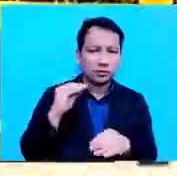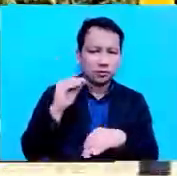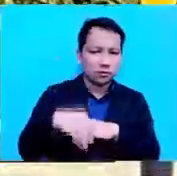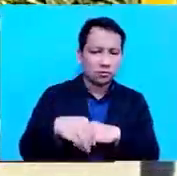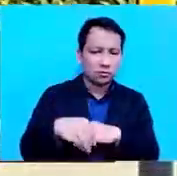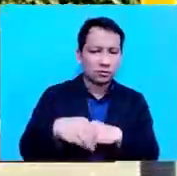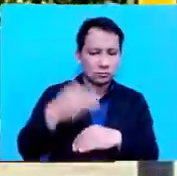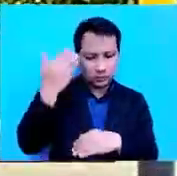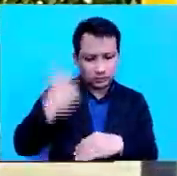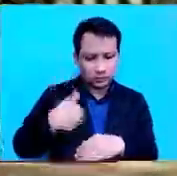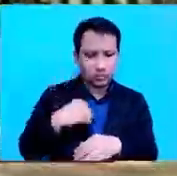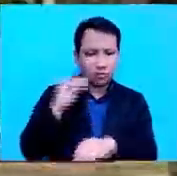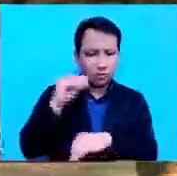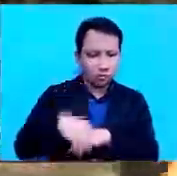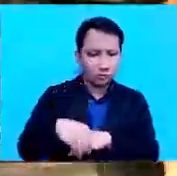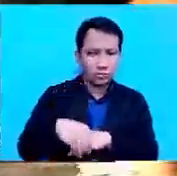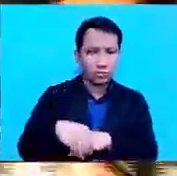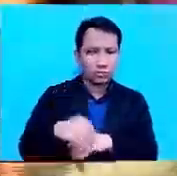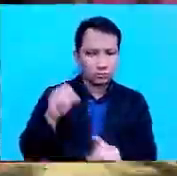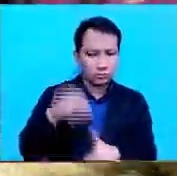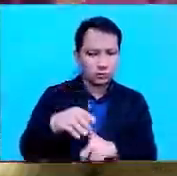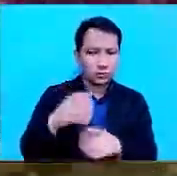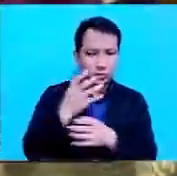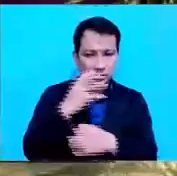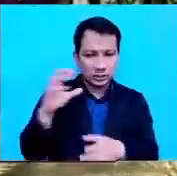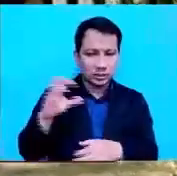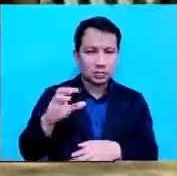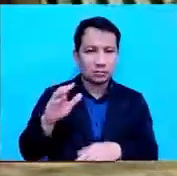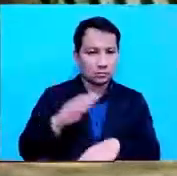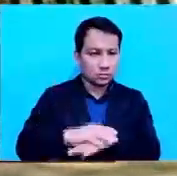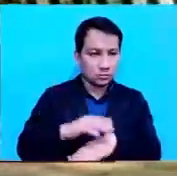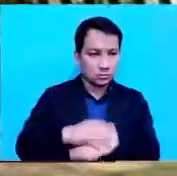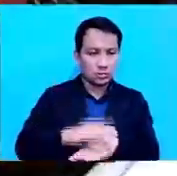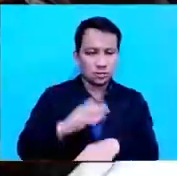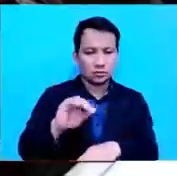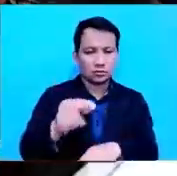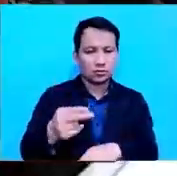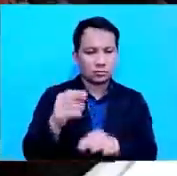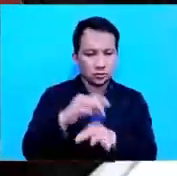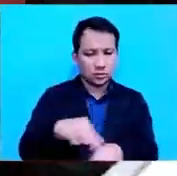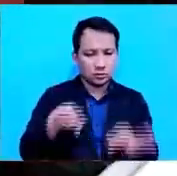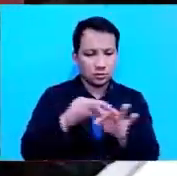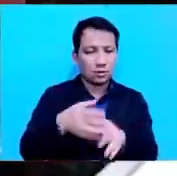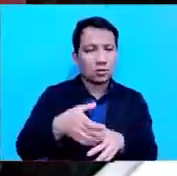kapag sobra ang exposure sa init. Paalala po ng DOH, palaging uminom ng tubig